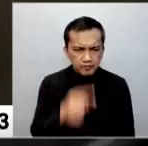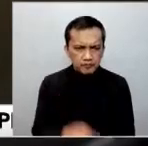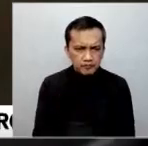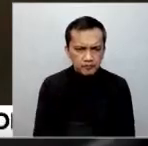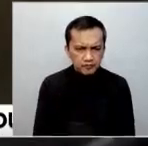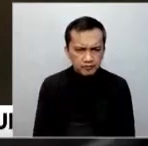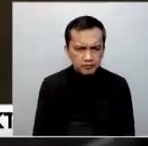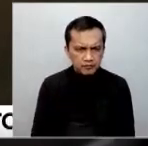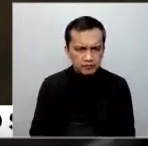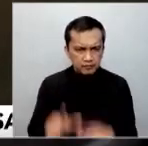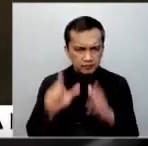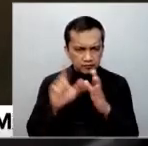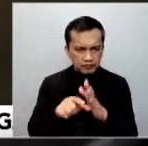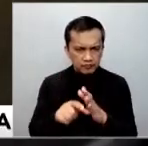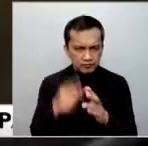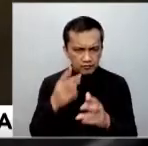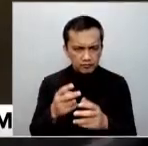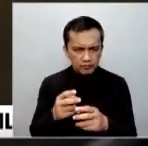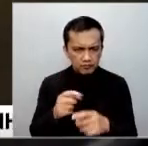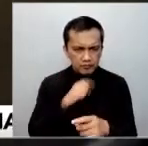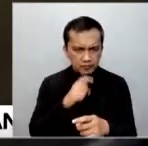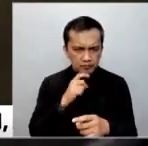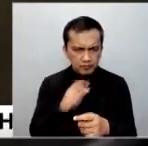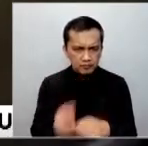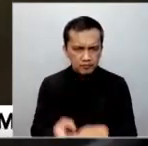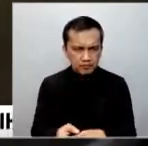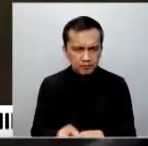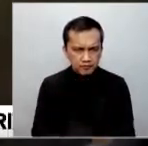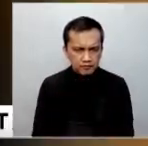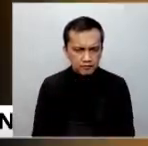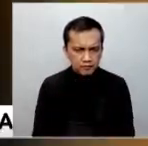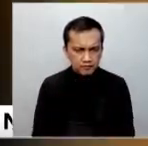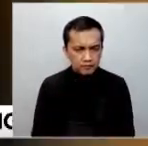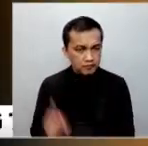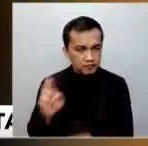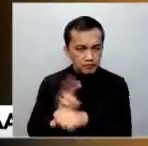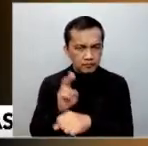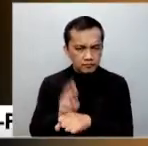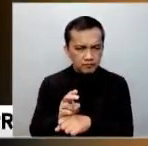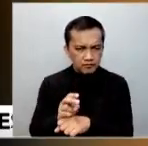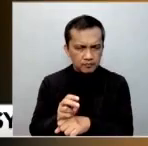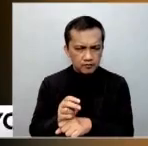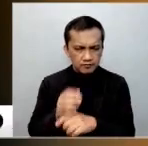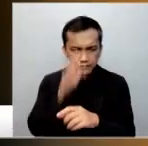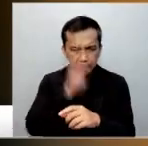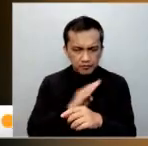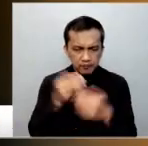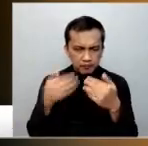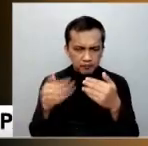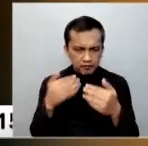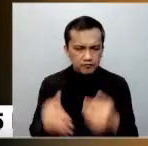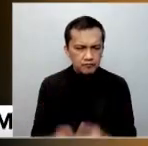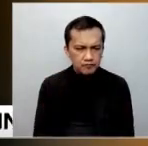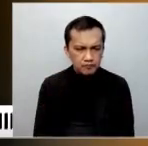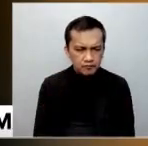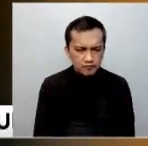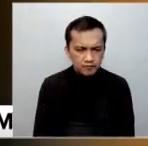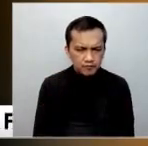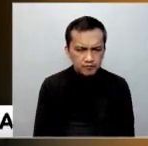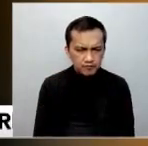Maya-maya pa, naakita ng bakal ang mga lalaki at ito ang ginamit nila para tangkaing sirain ang pinto.